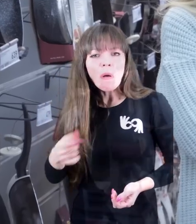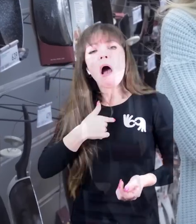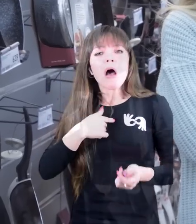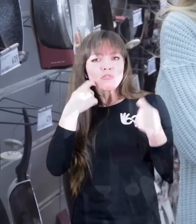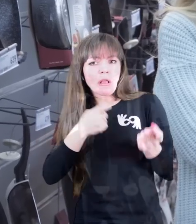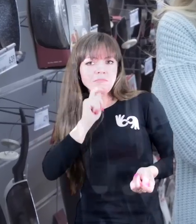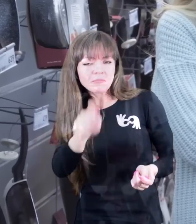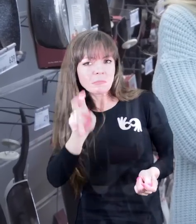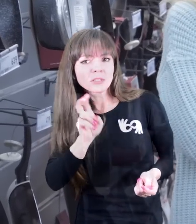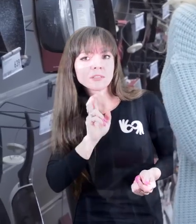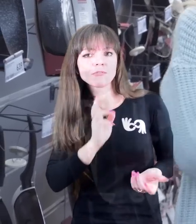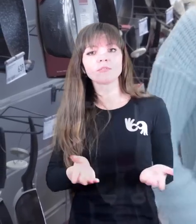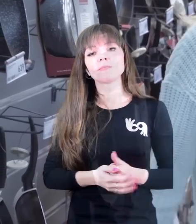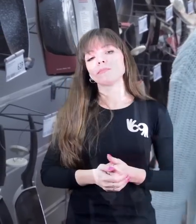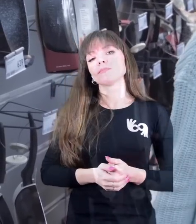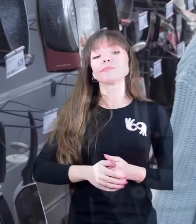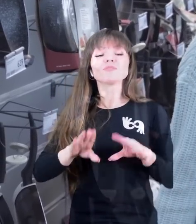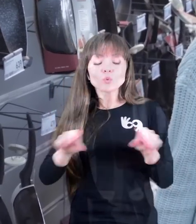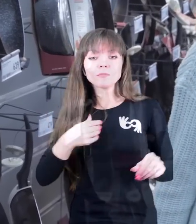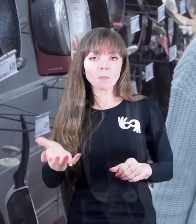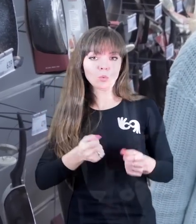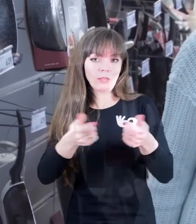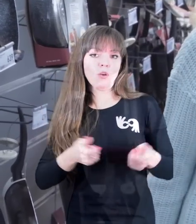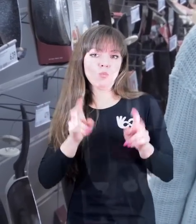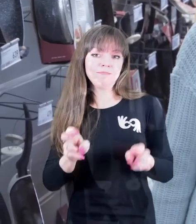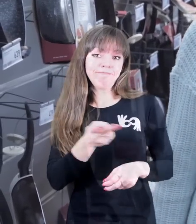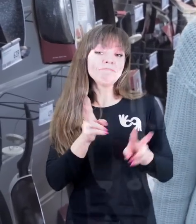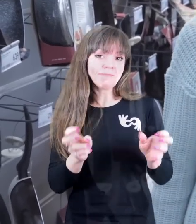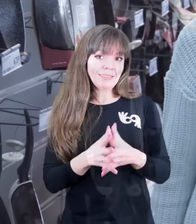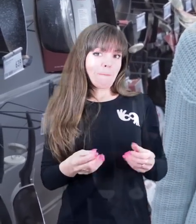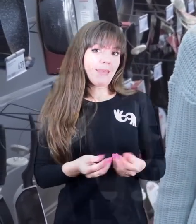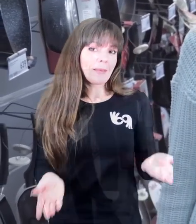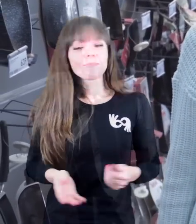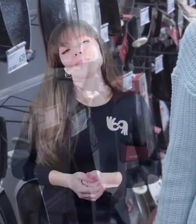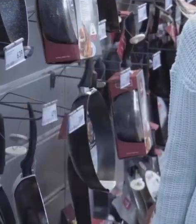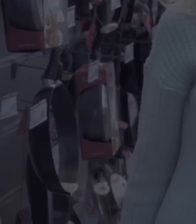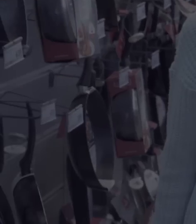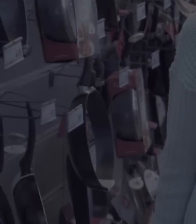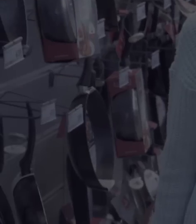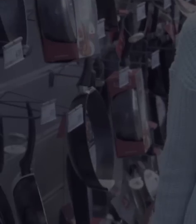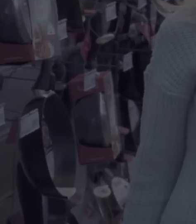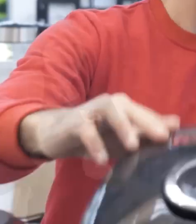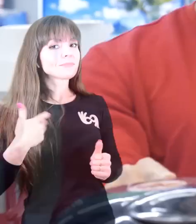сковородке самое то. Что? А ничего ты, что я тебе на день рождения подарила бритву? Все, берем сковородку.